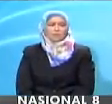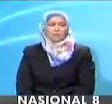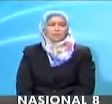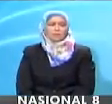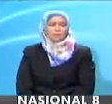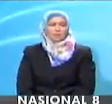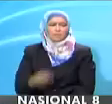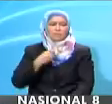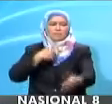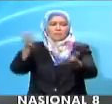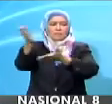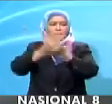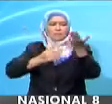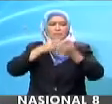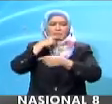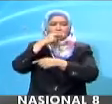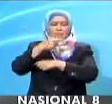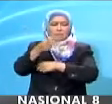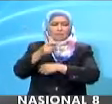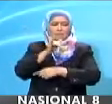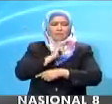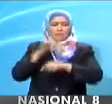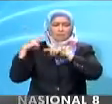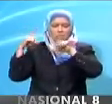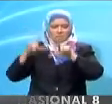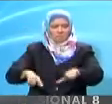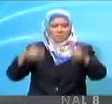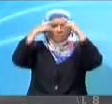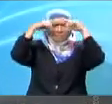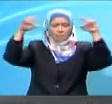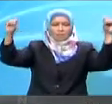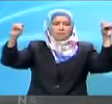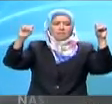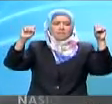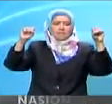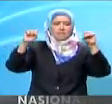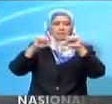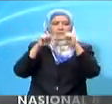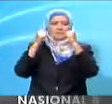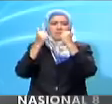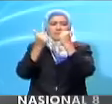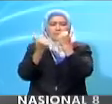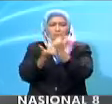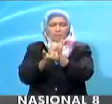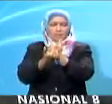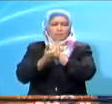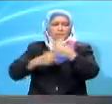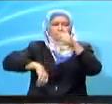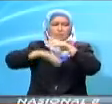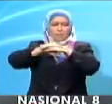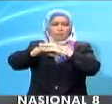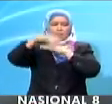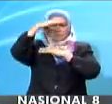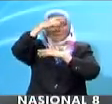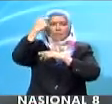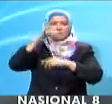Ada pihak mengatakan yang saya letak jawatan sebagai Presiden PBNJ kerana saya ni ada angan-angan nak jadi Presiden